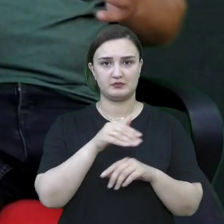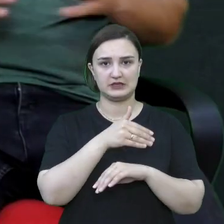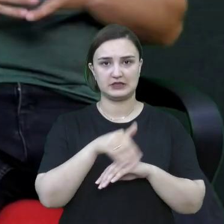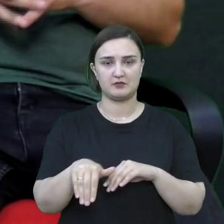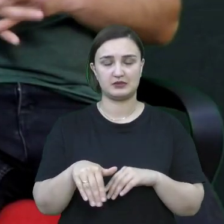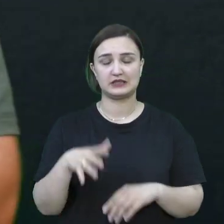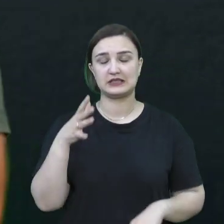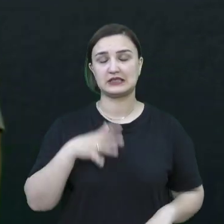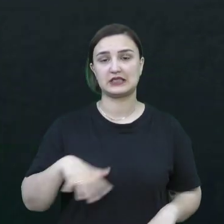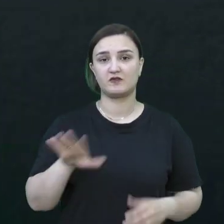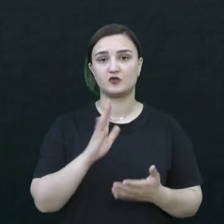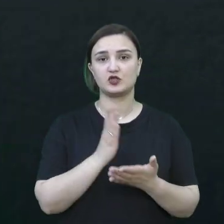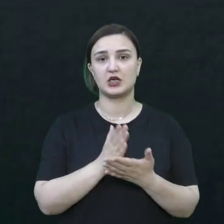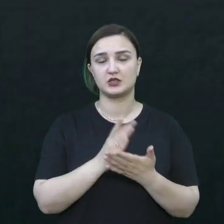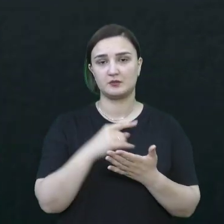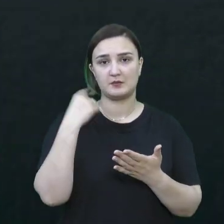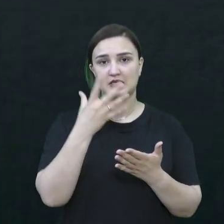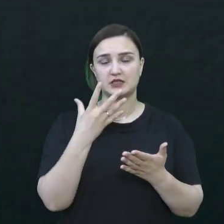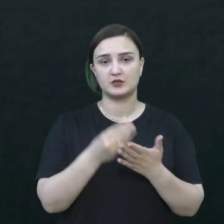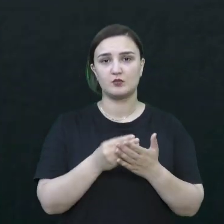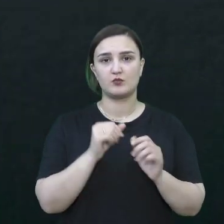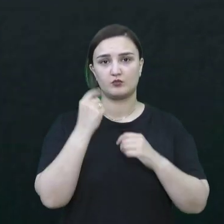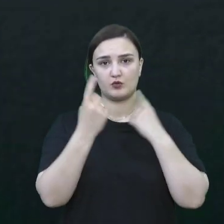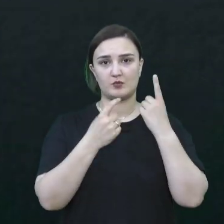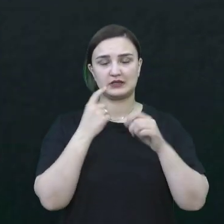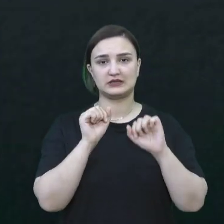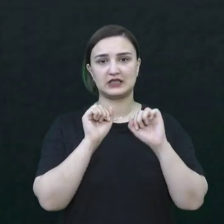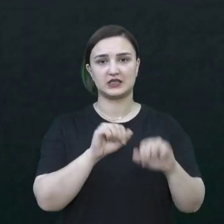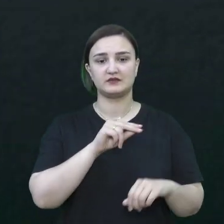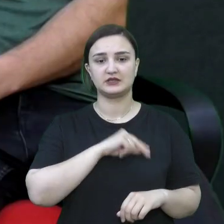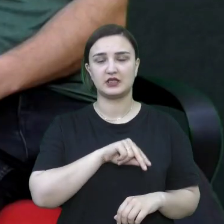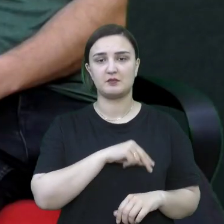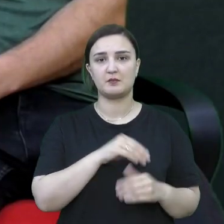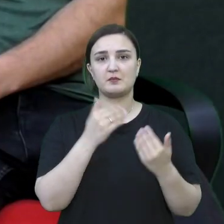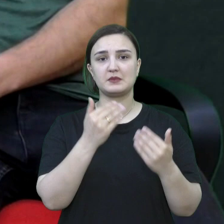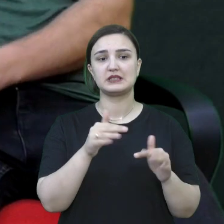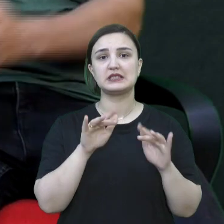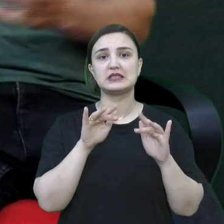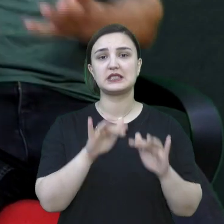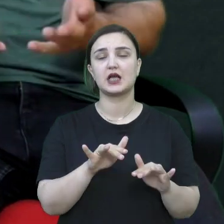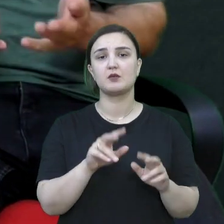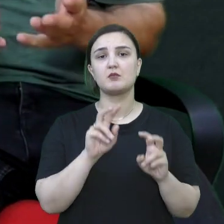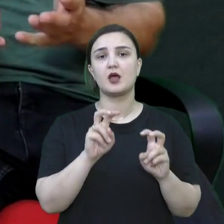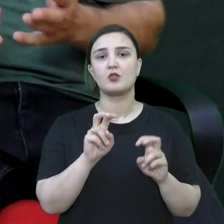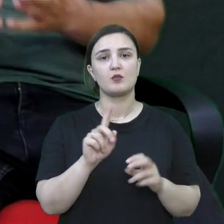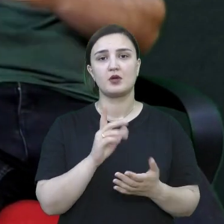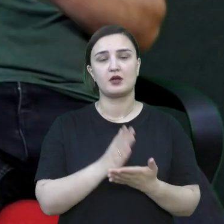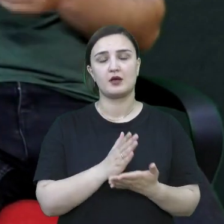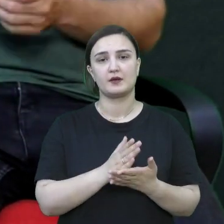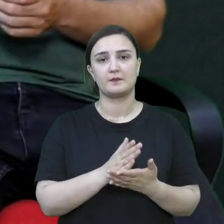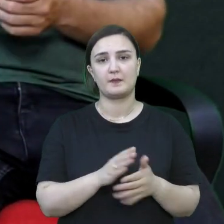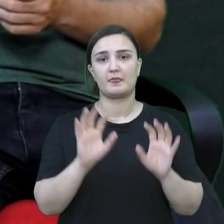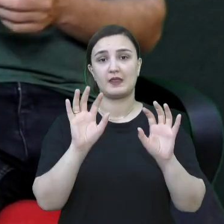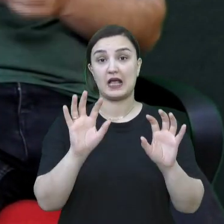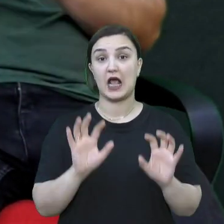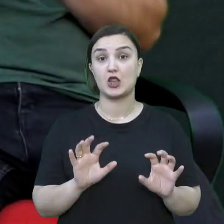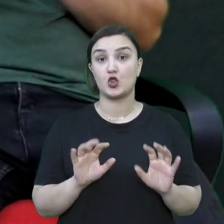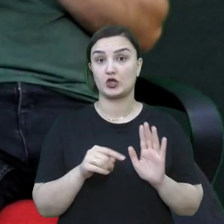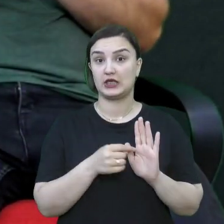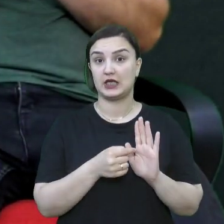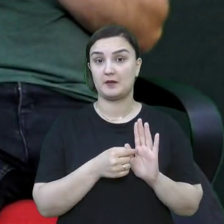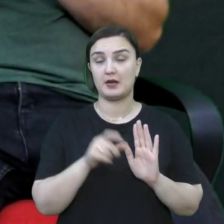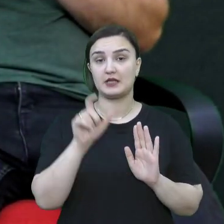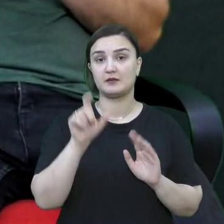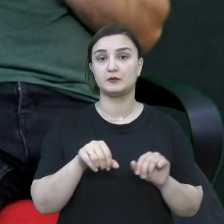Gürcistan'da şəxsi məlumatların müdafiə xidməti mövcuddur və onun fəaliyyət prinsipləri bunlardır: qanunilik,